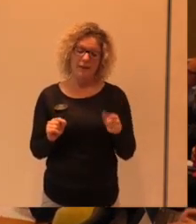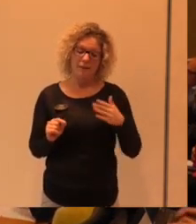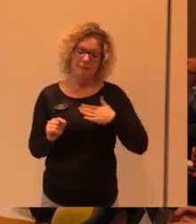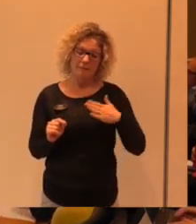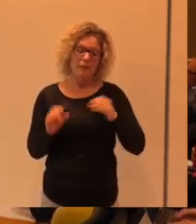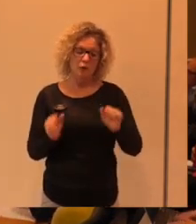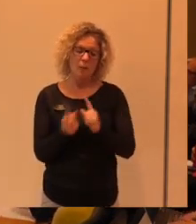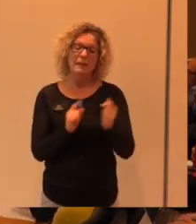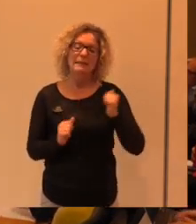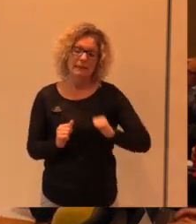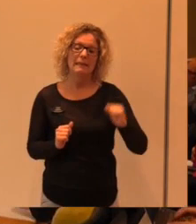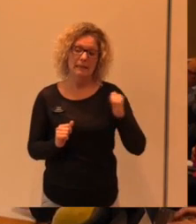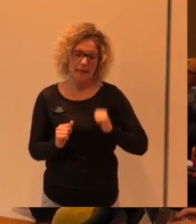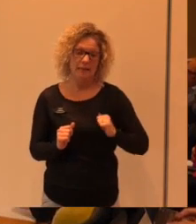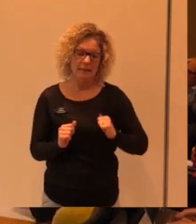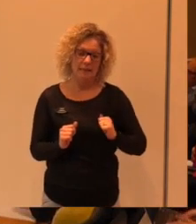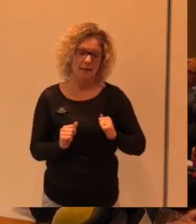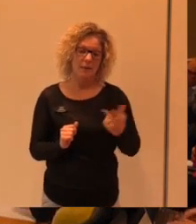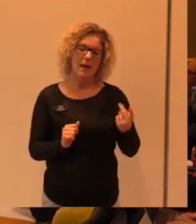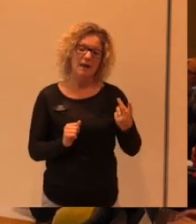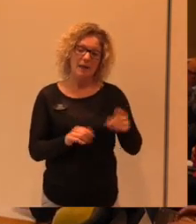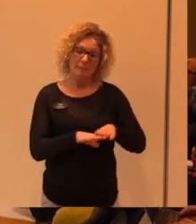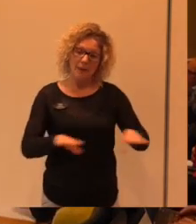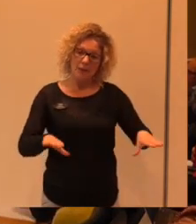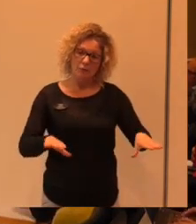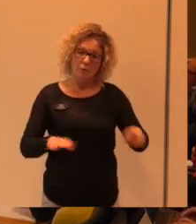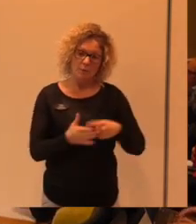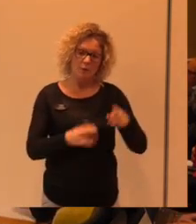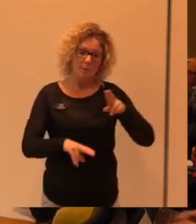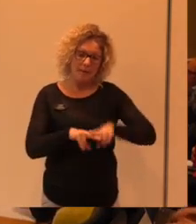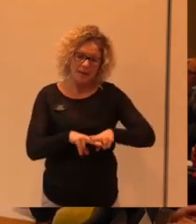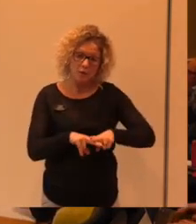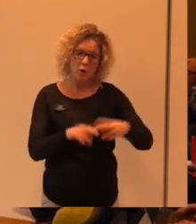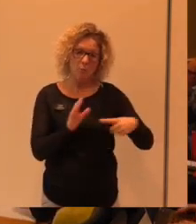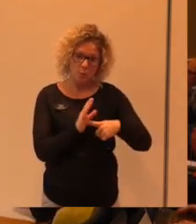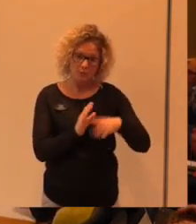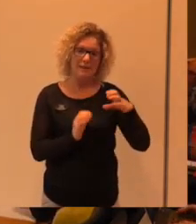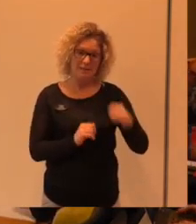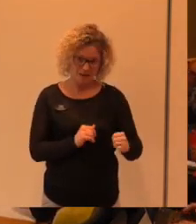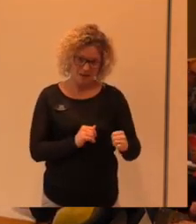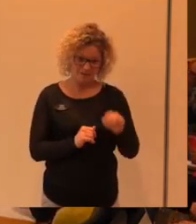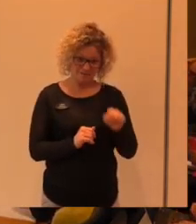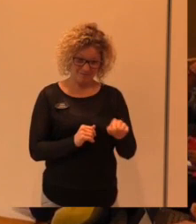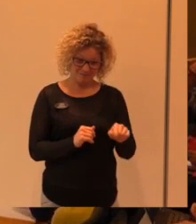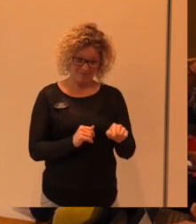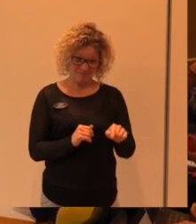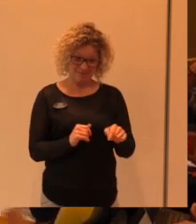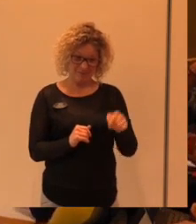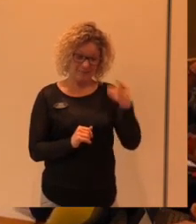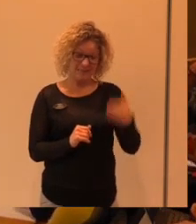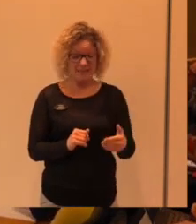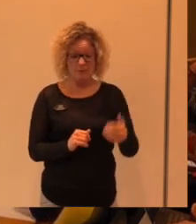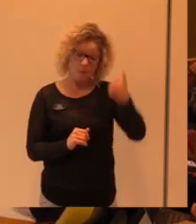också tillgängliggöra på en plattform som heter platser.se. Och det är en sajt för minnen